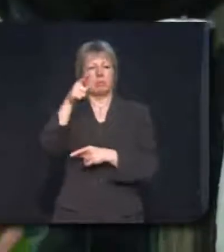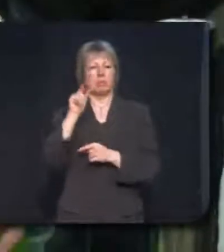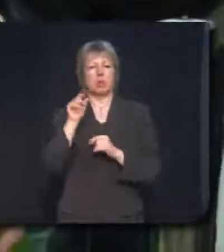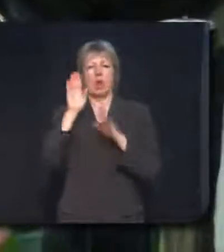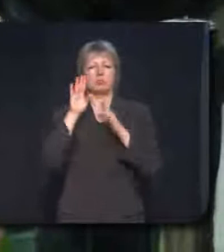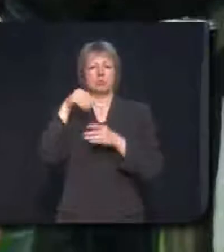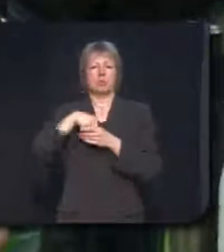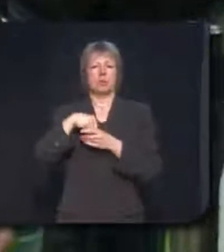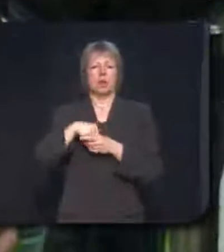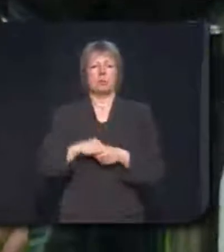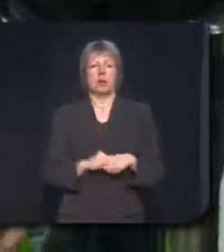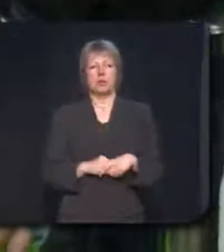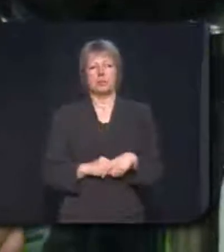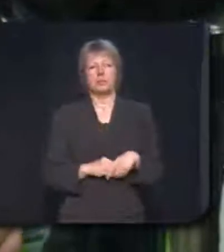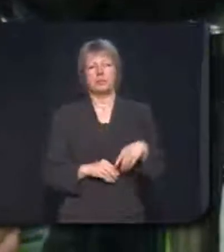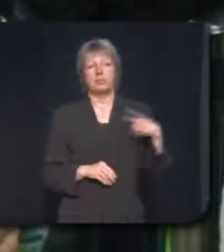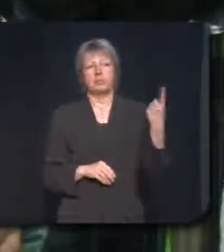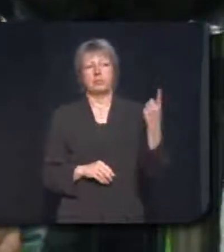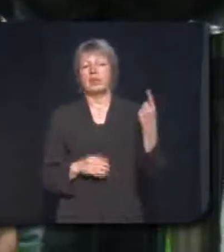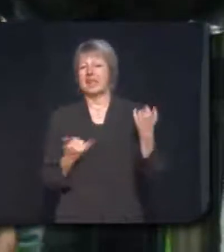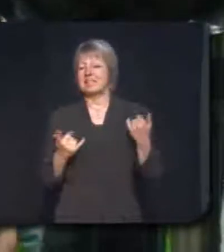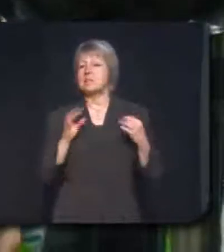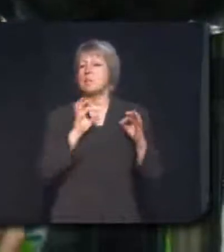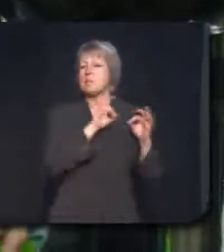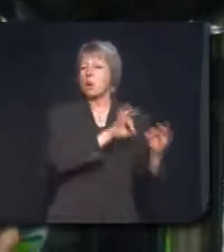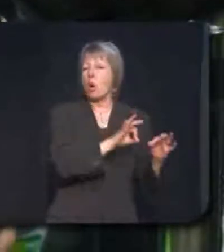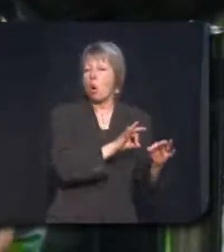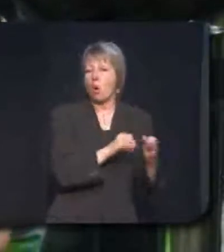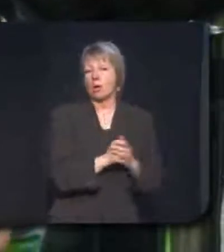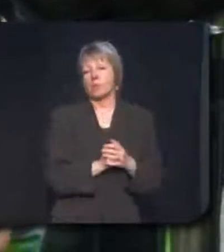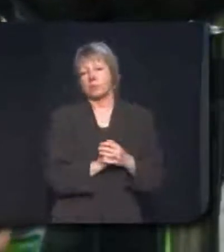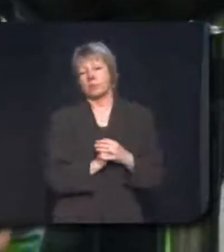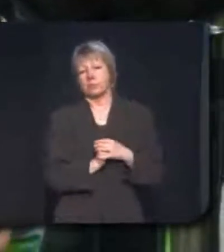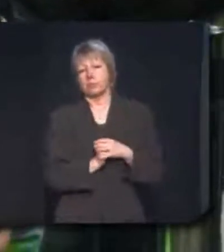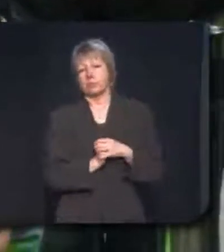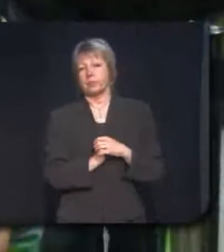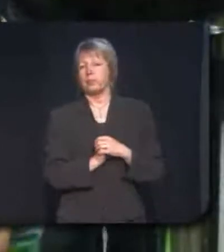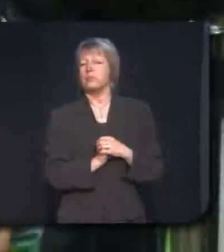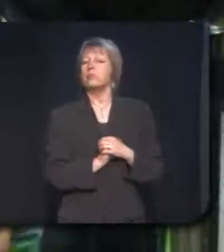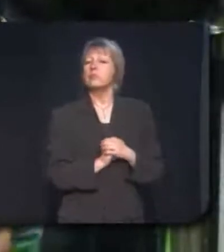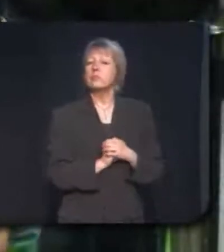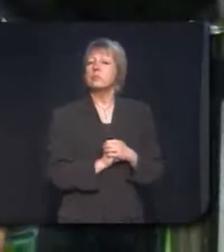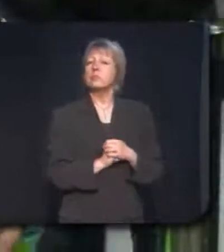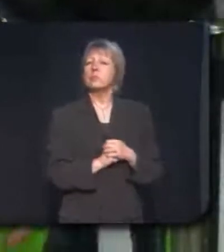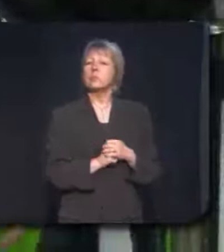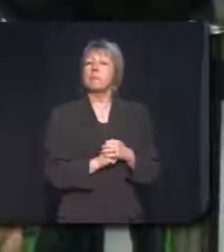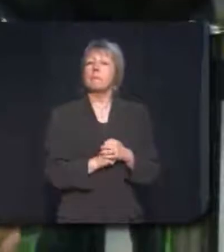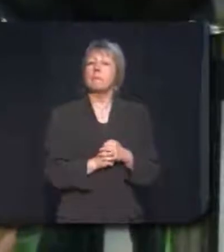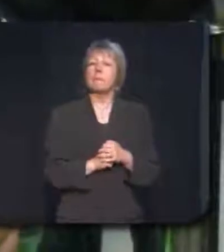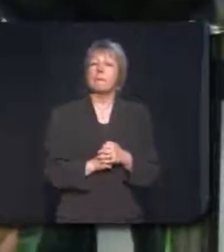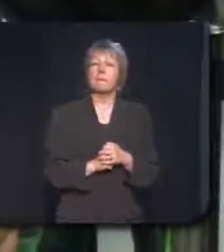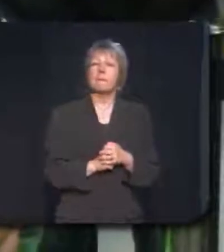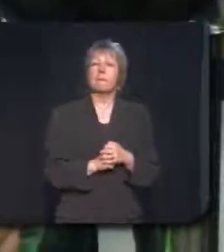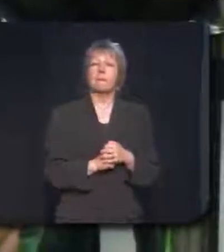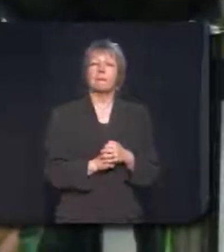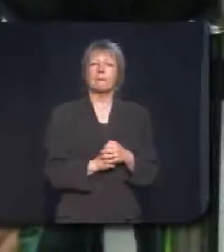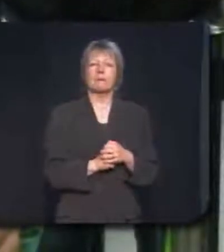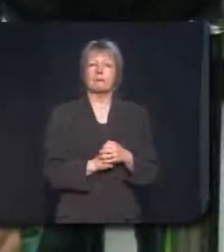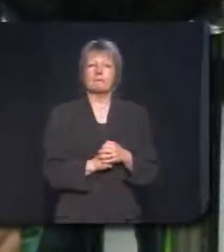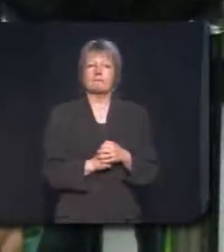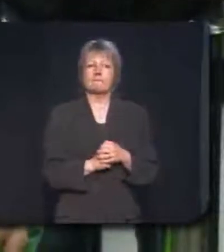ich gehe in der ja-reihe weil ich für die Festlegung der Zeit auf eine Zeit so eine bin wobei man das